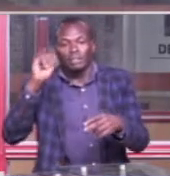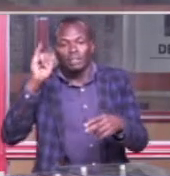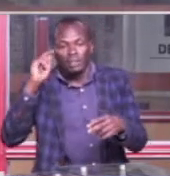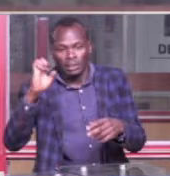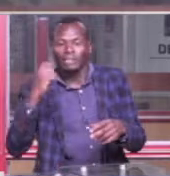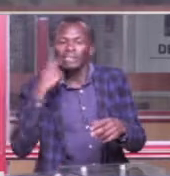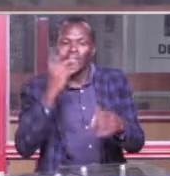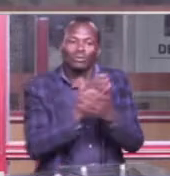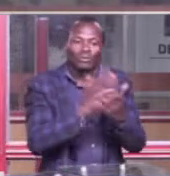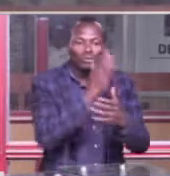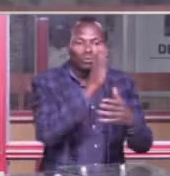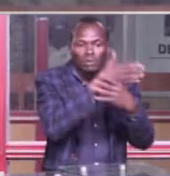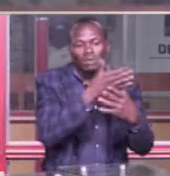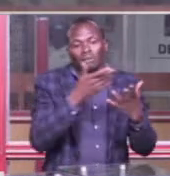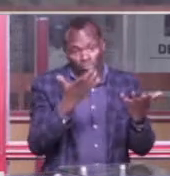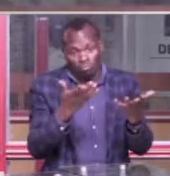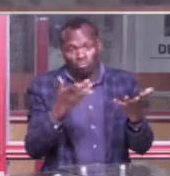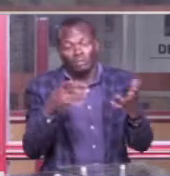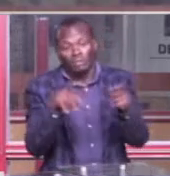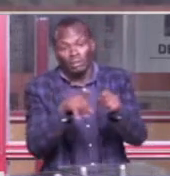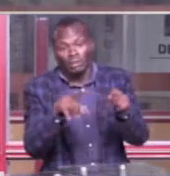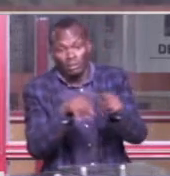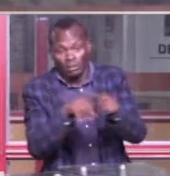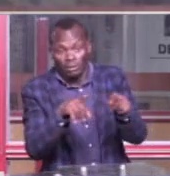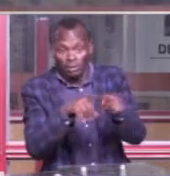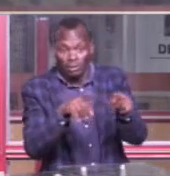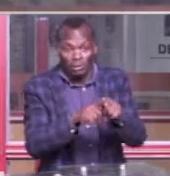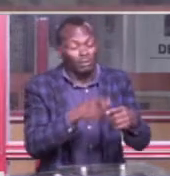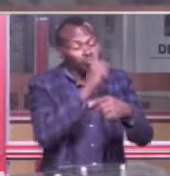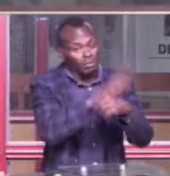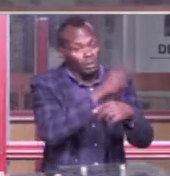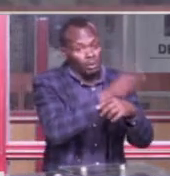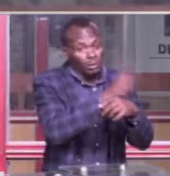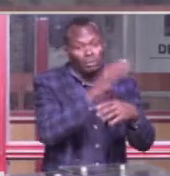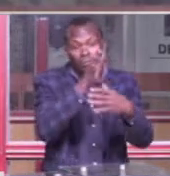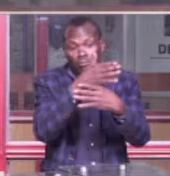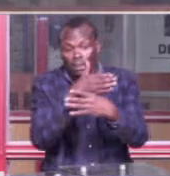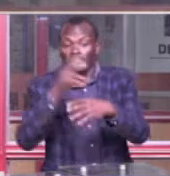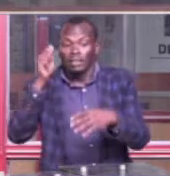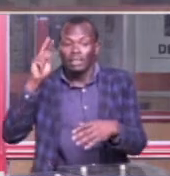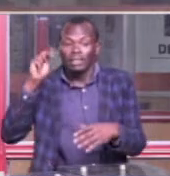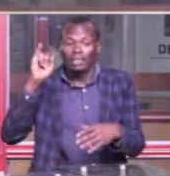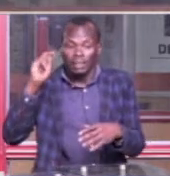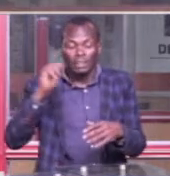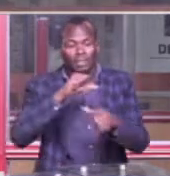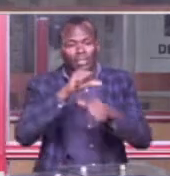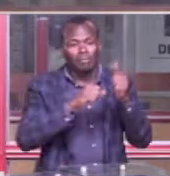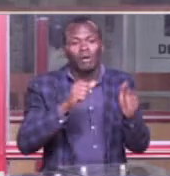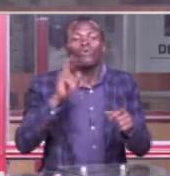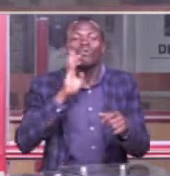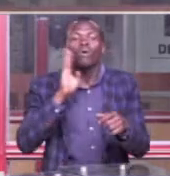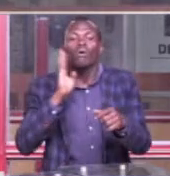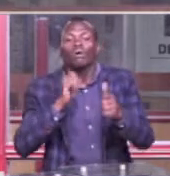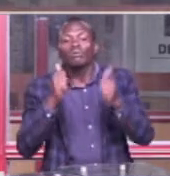mateeka era nalabula minister Evelyn Anite okugamba nti nno baagala kumutta nti kino kyandinza n'okuwaliriza okumutwala mu mbuga za